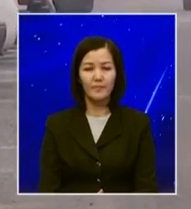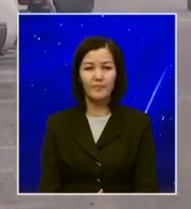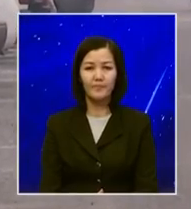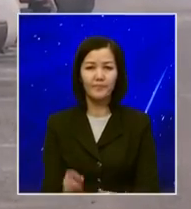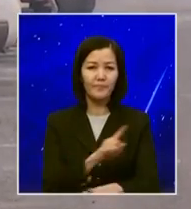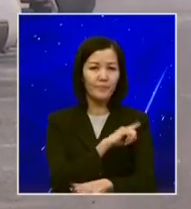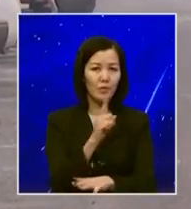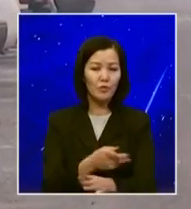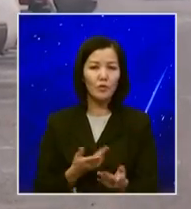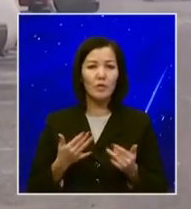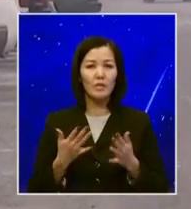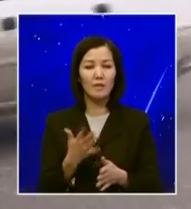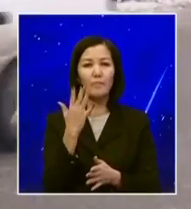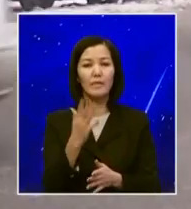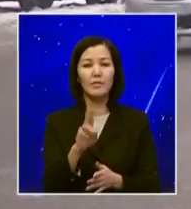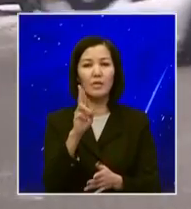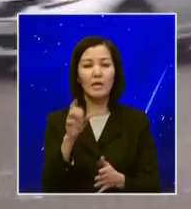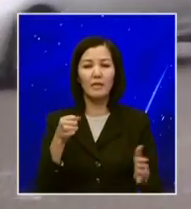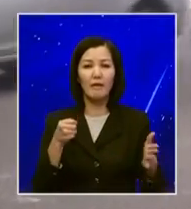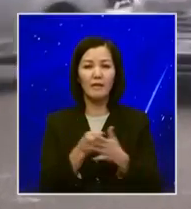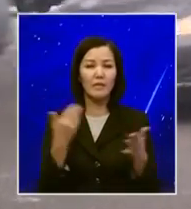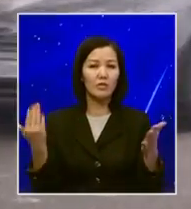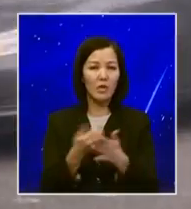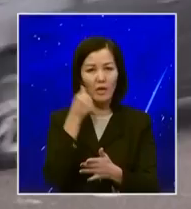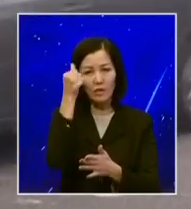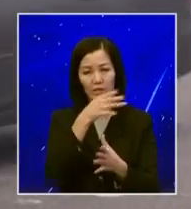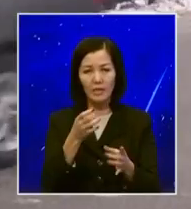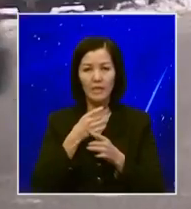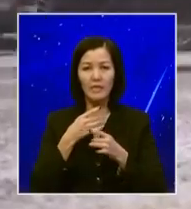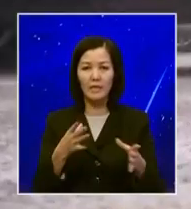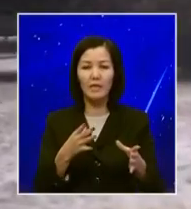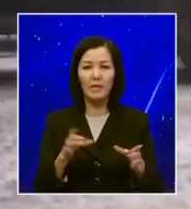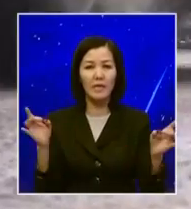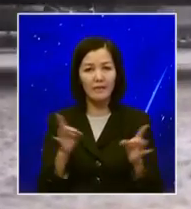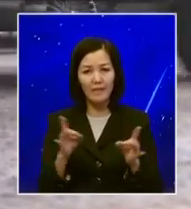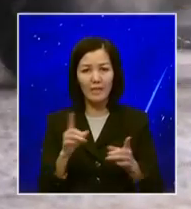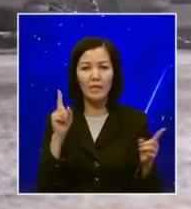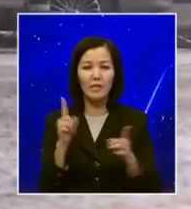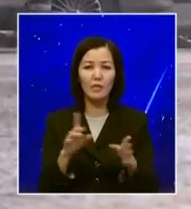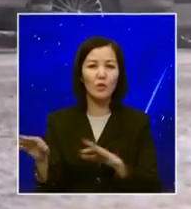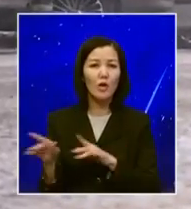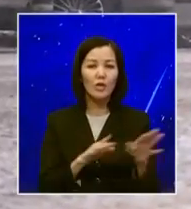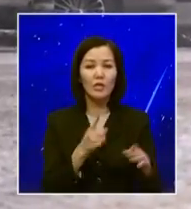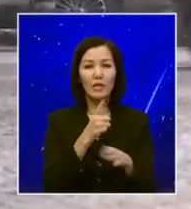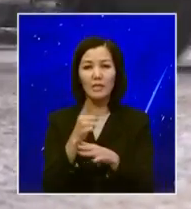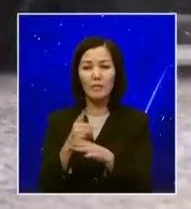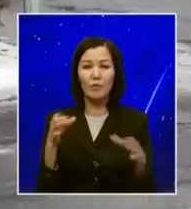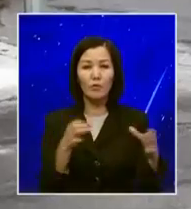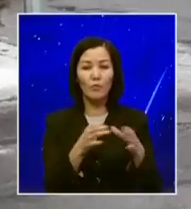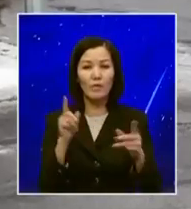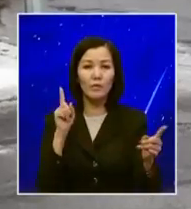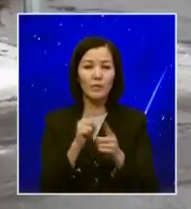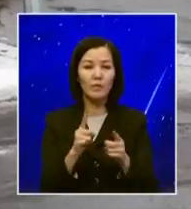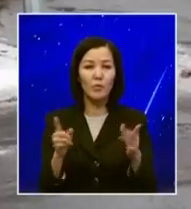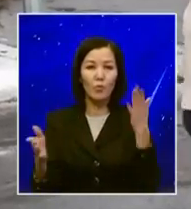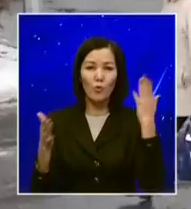Күшейтілген талаптар 5 қаңтарға дейін. Жаңа қаулыда жаңа жылдық ертеңгілік мерекелік корпоратив өткізуге тыйым салынған. Топтасып жиналуды, ойын